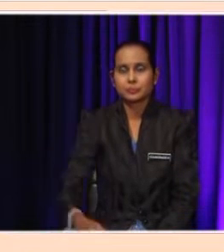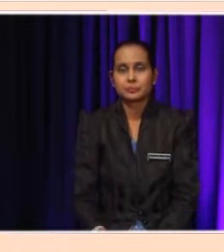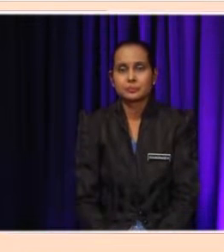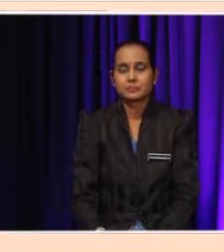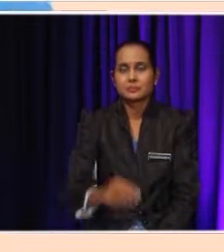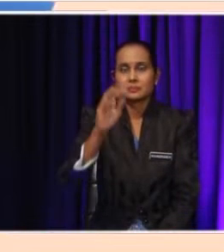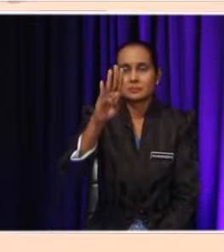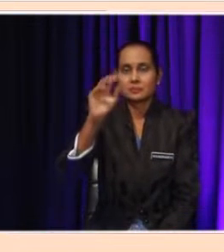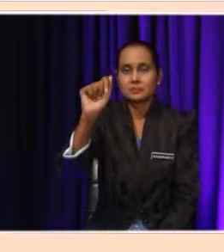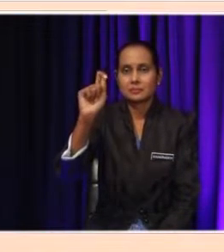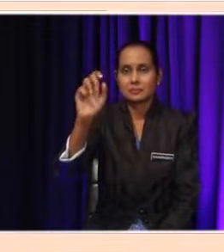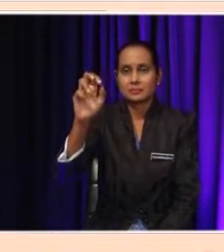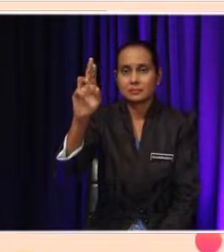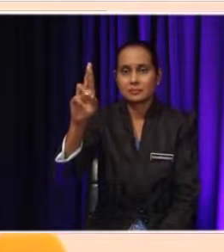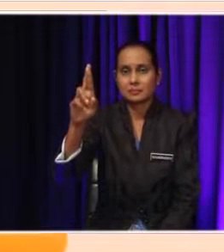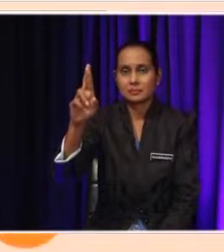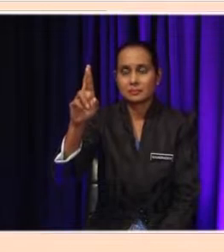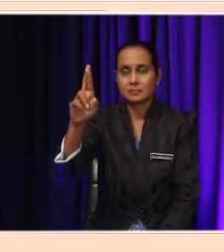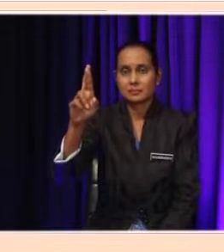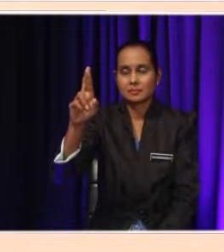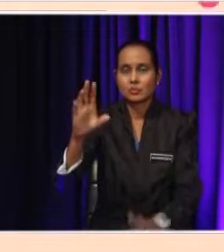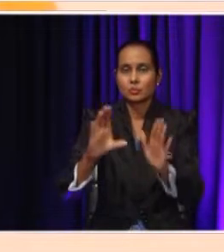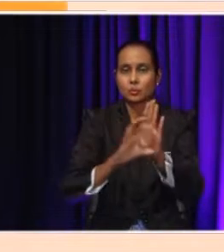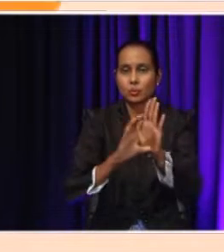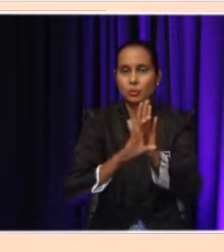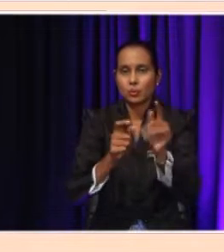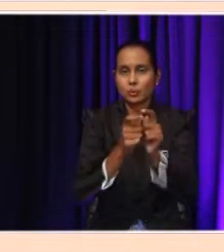pada beta contohnya adalah seperti